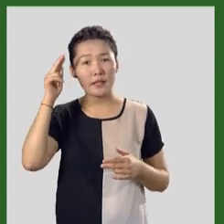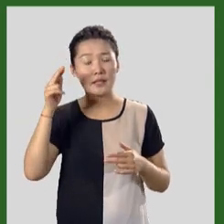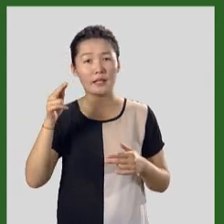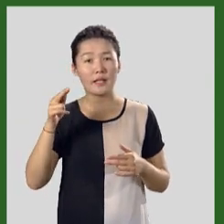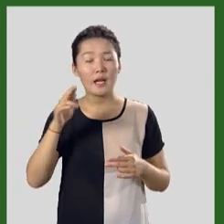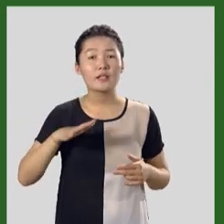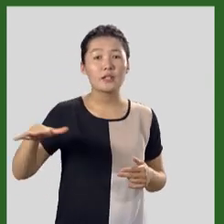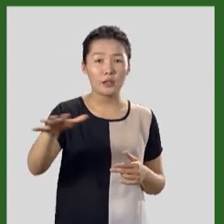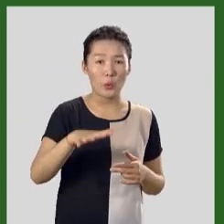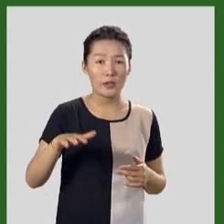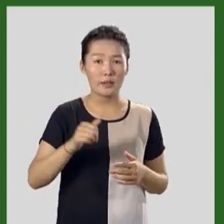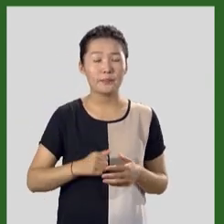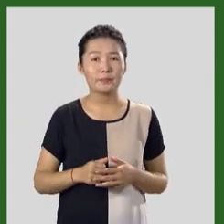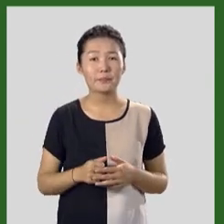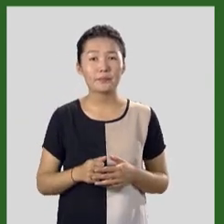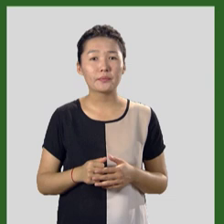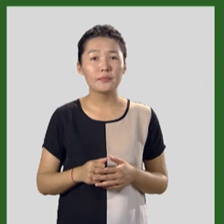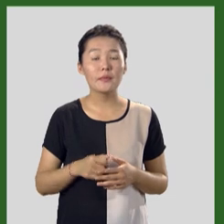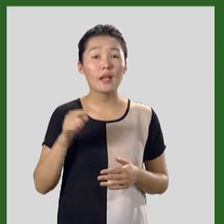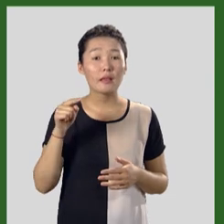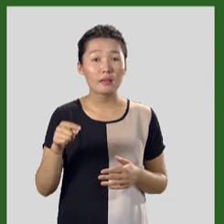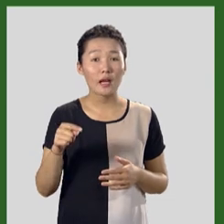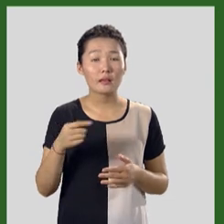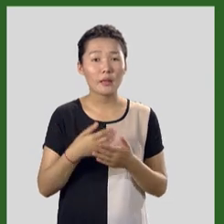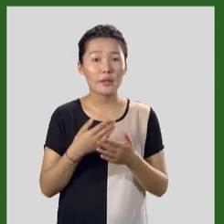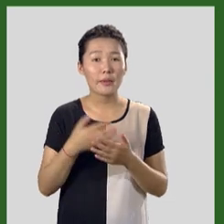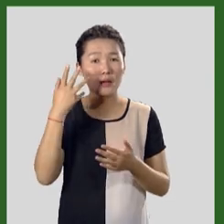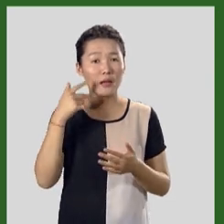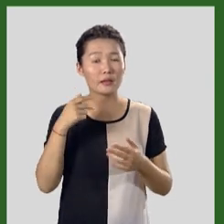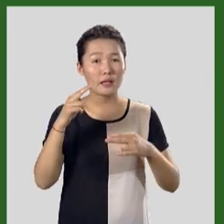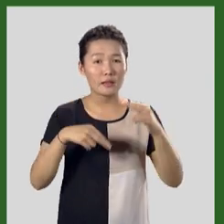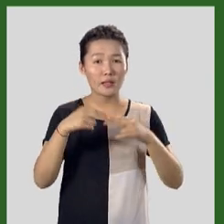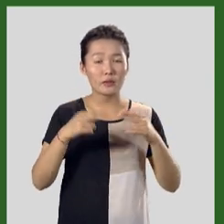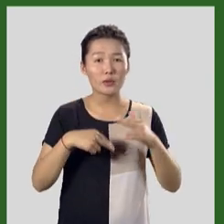предварительного изучения местности. Так, при строительстве